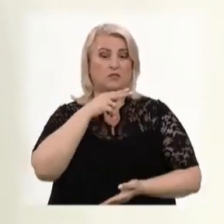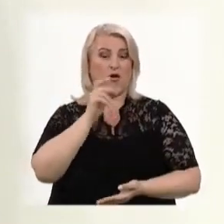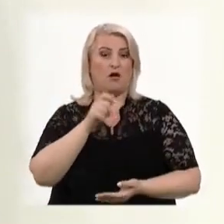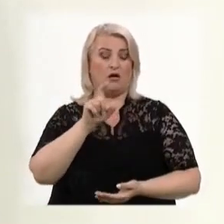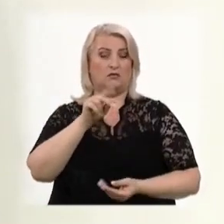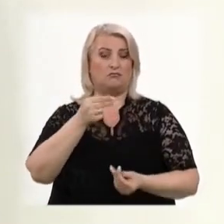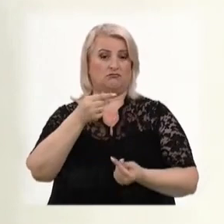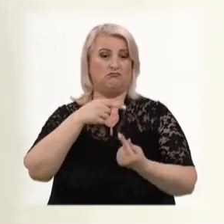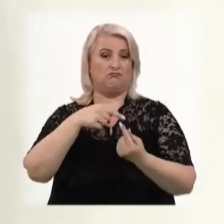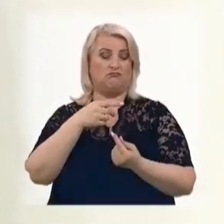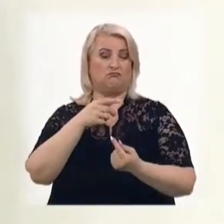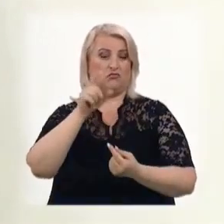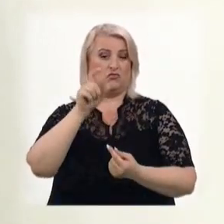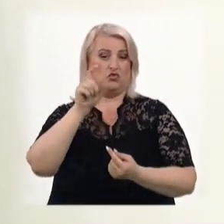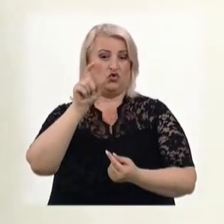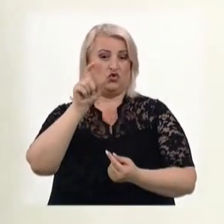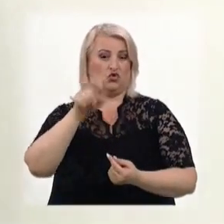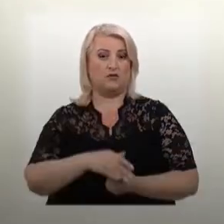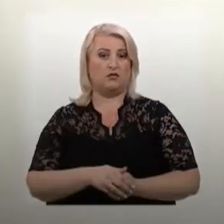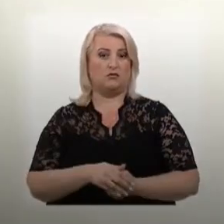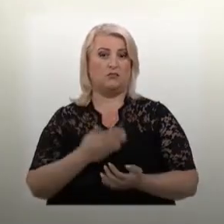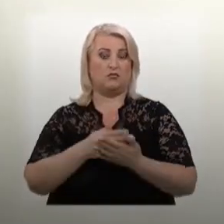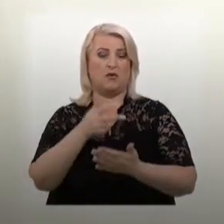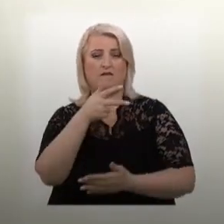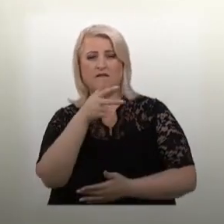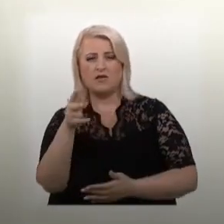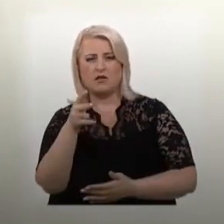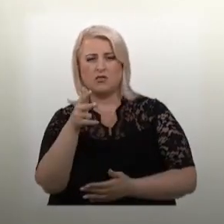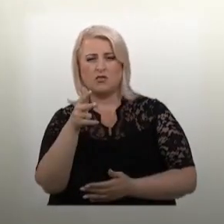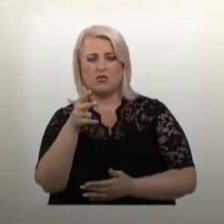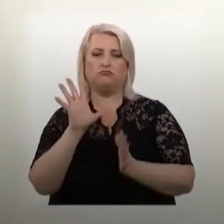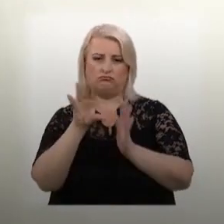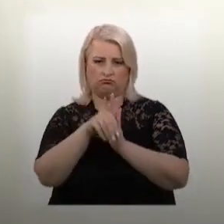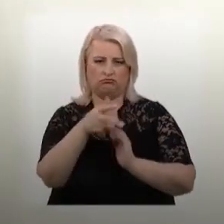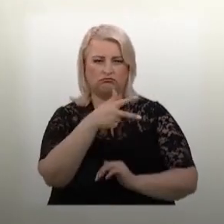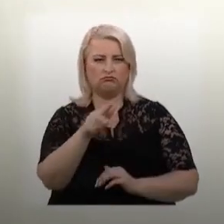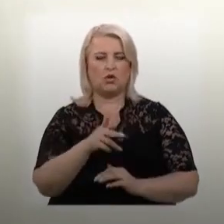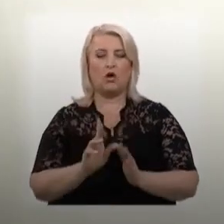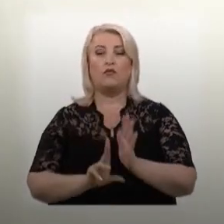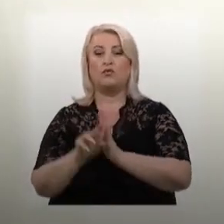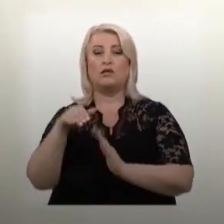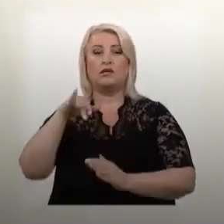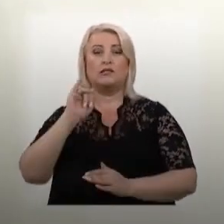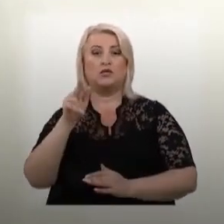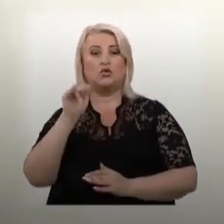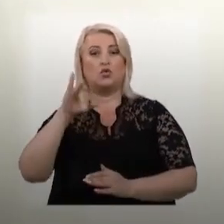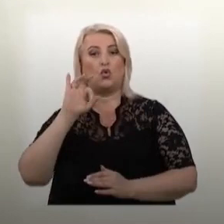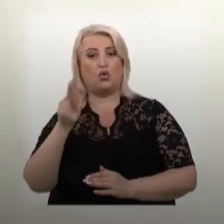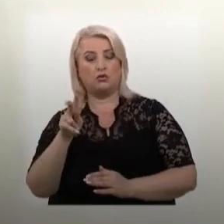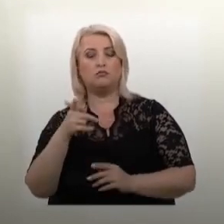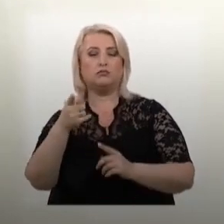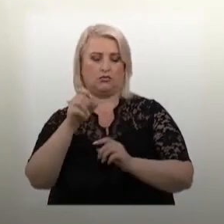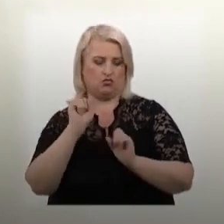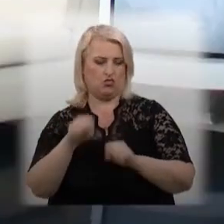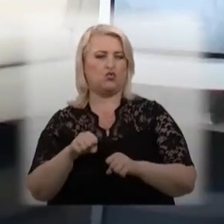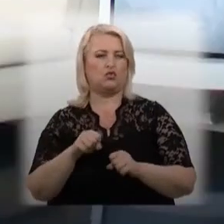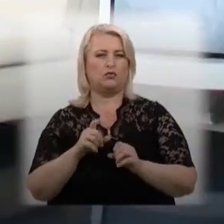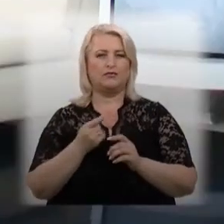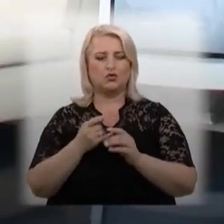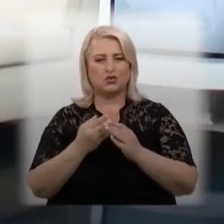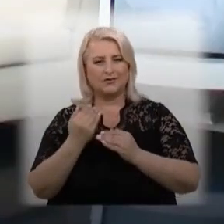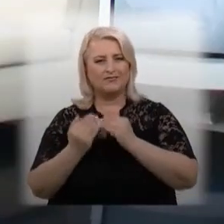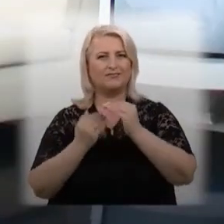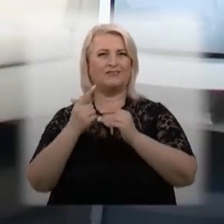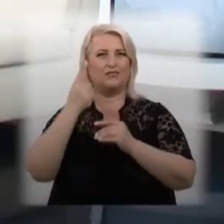antreprenor a venit rândul video integrat video a venit rândul Tik Tok a intrat în top atunci tu poți face față Da hai să vedem